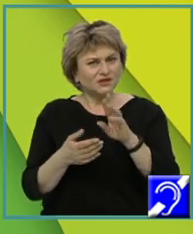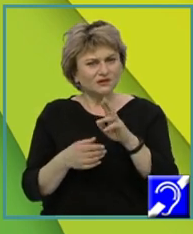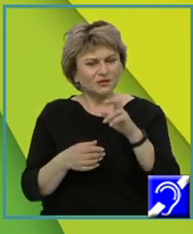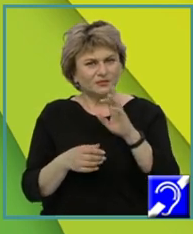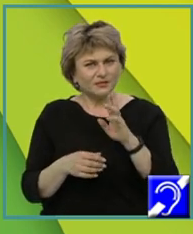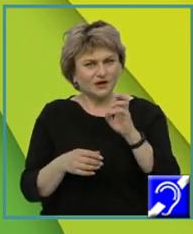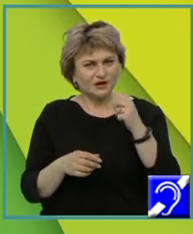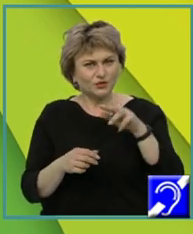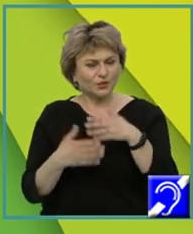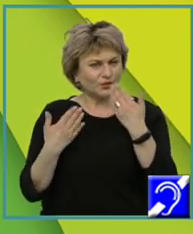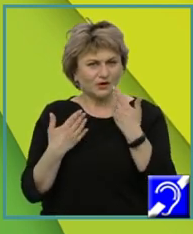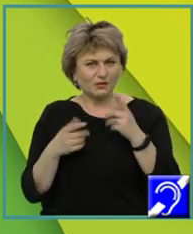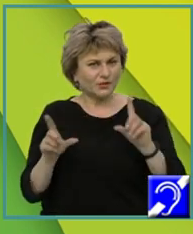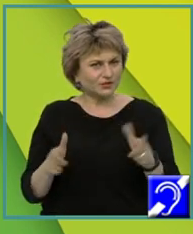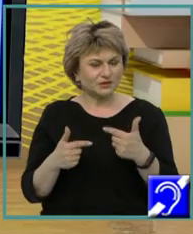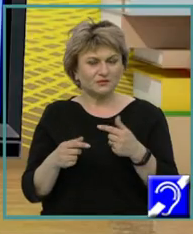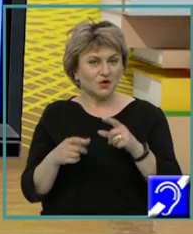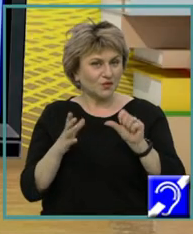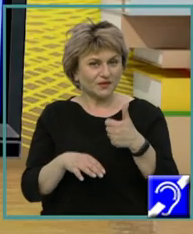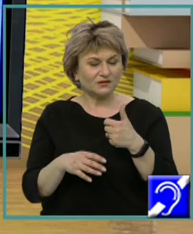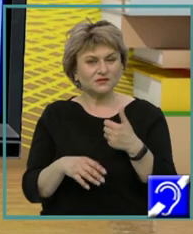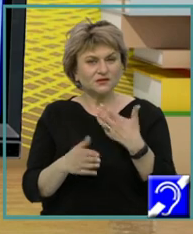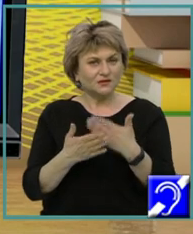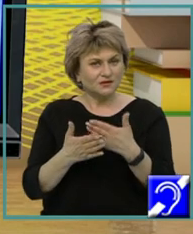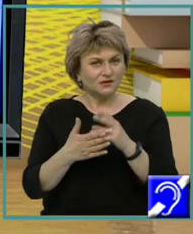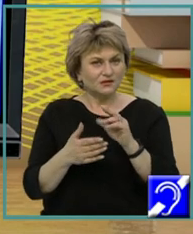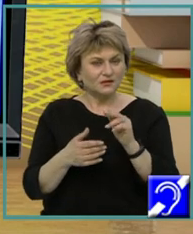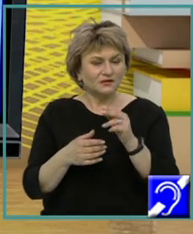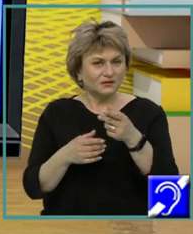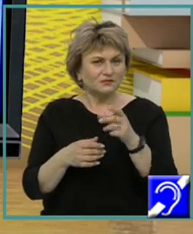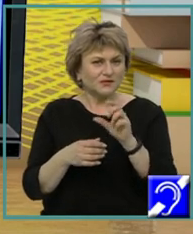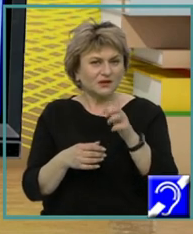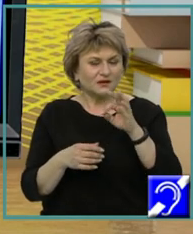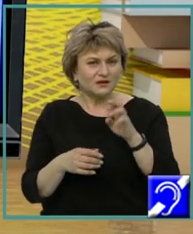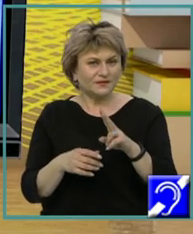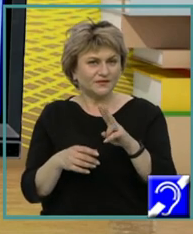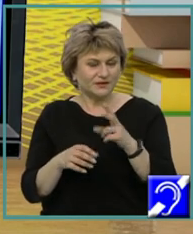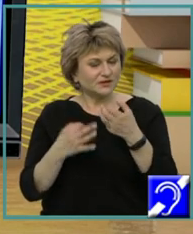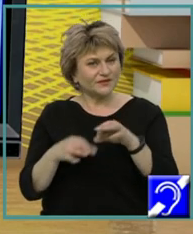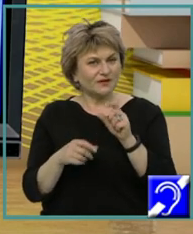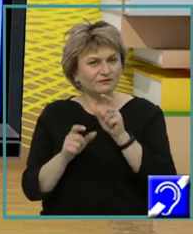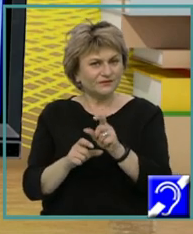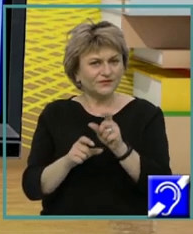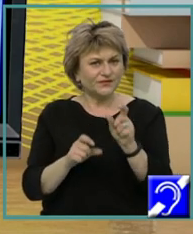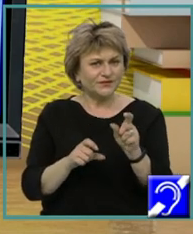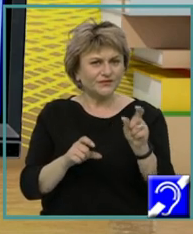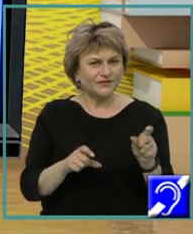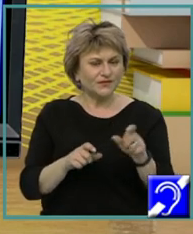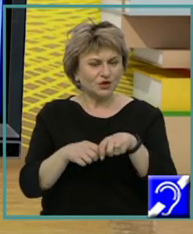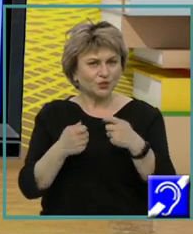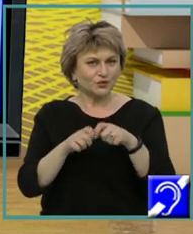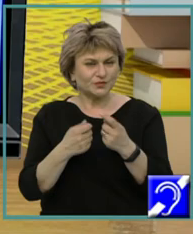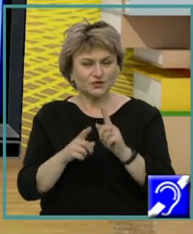nu era posibil vreodată ca firul narativ să fie fragmentat Criteriul cronologic să nu fie